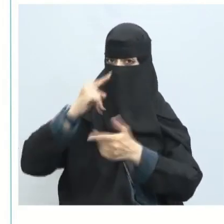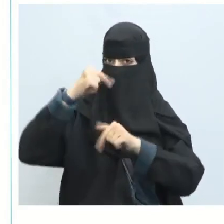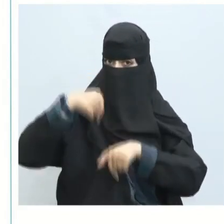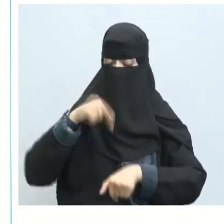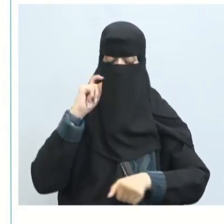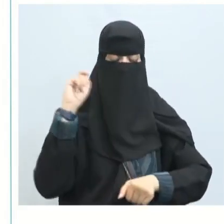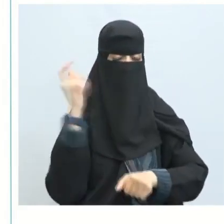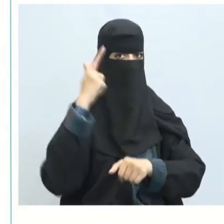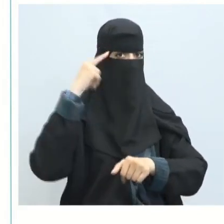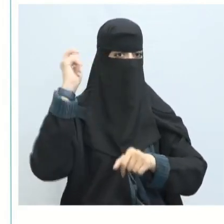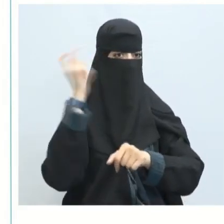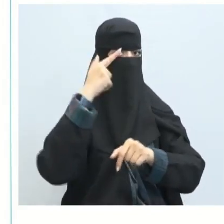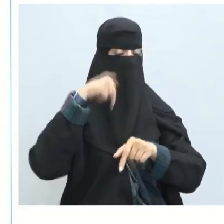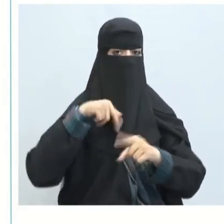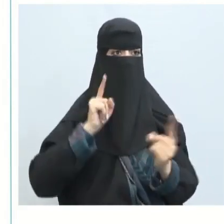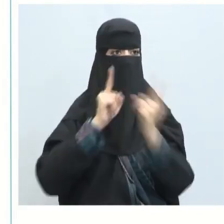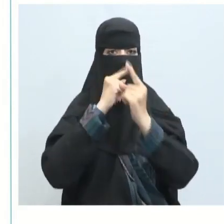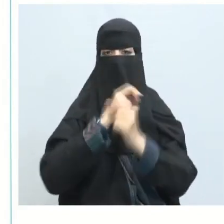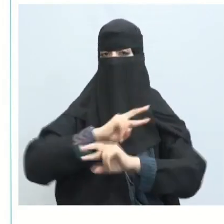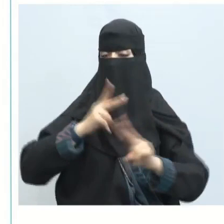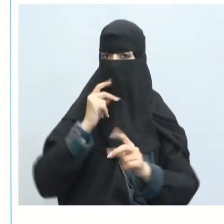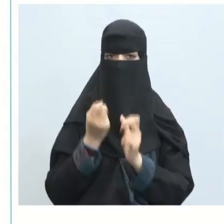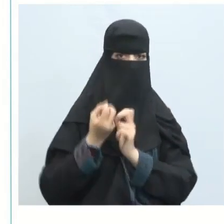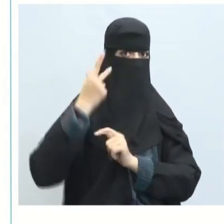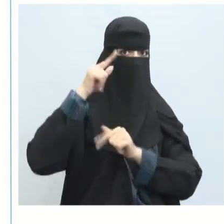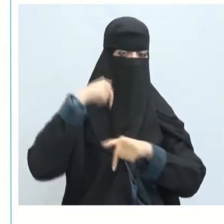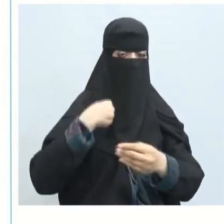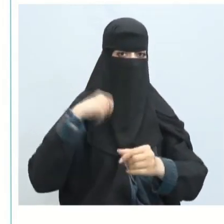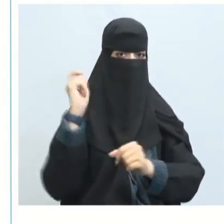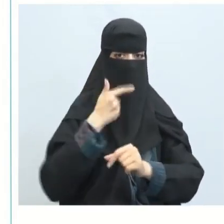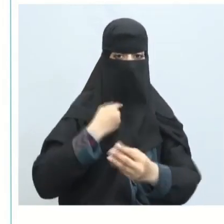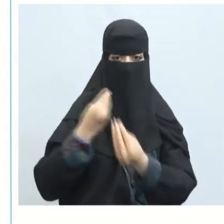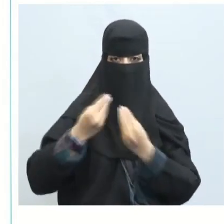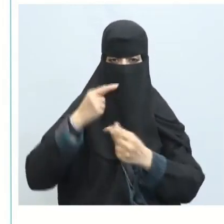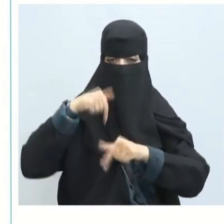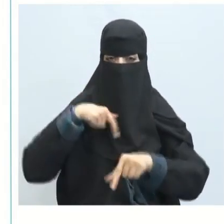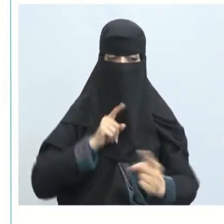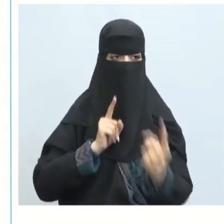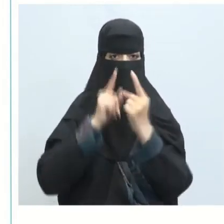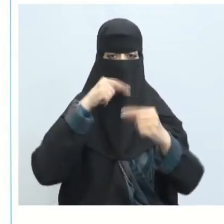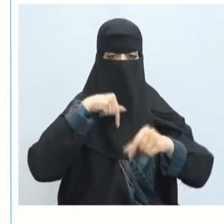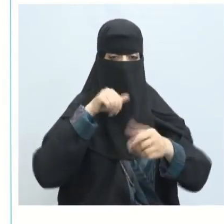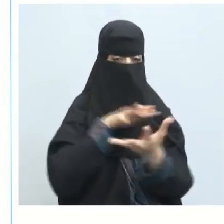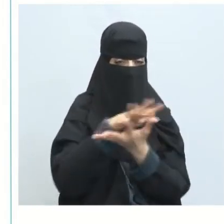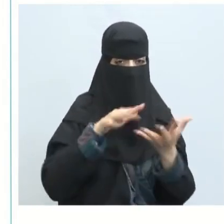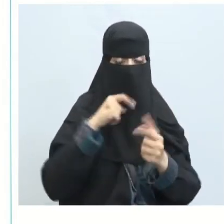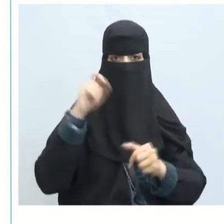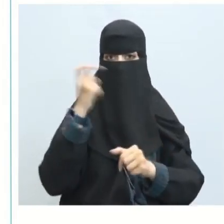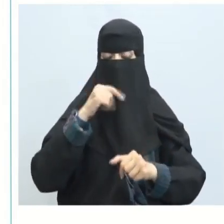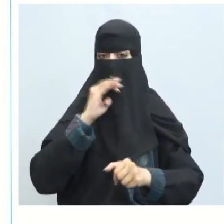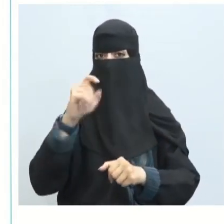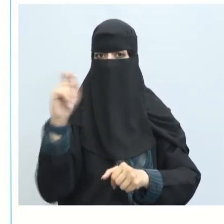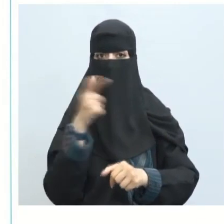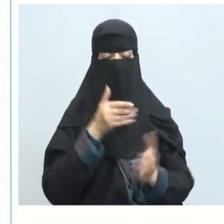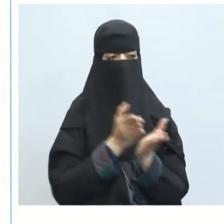بالتالي نحتاج الى سكرتير يتميز بال الفطان وسرعه التعامل مع المواقف والازمات وبالتالي يكون لديه سرعه في الاستجابه